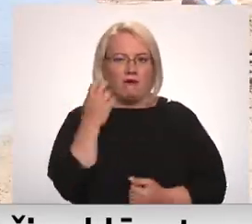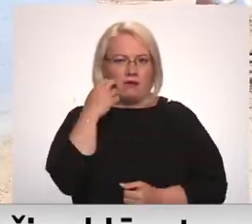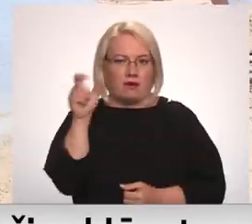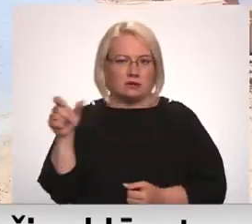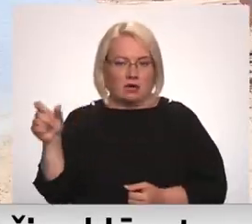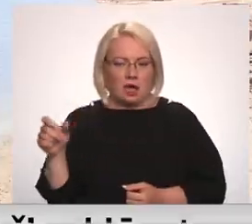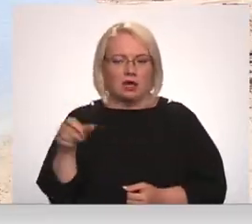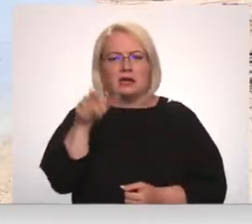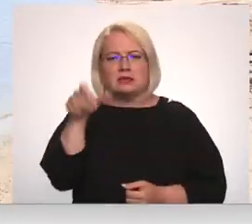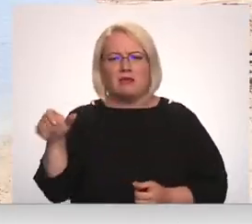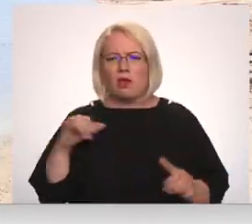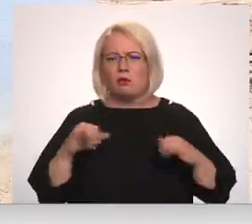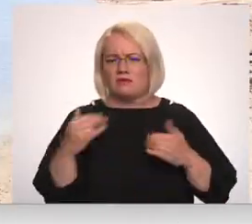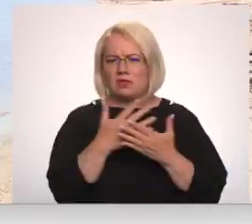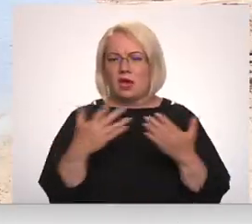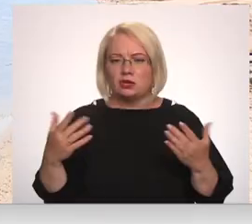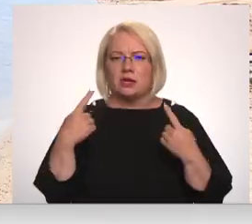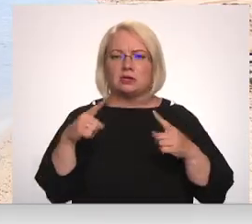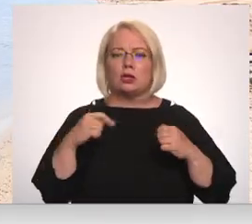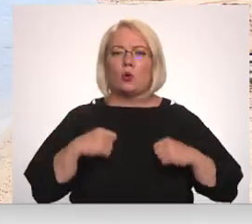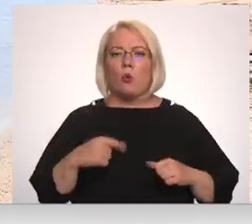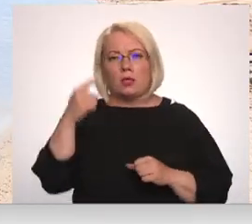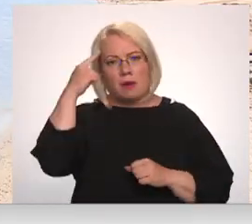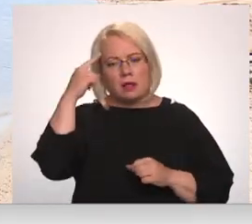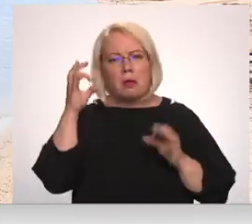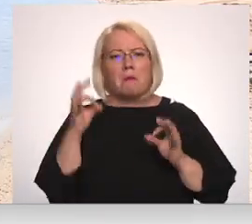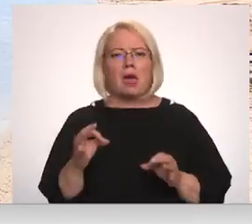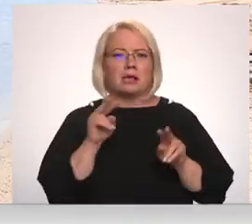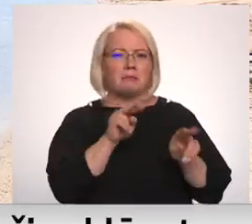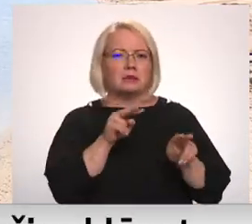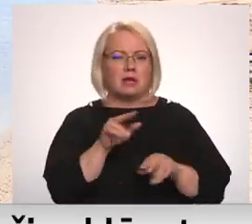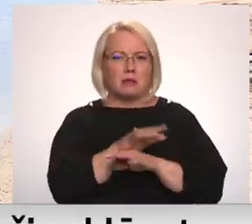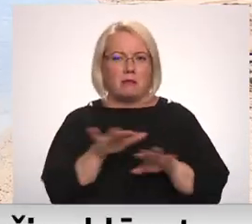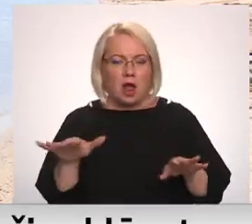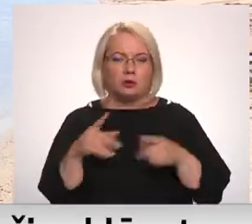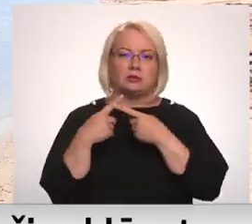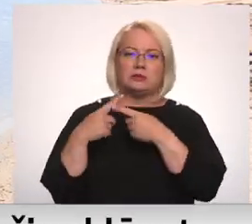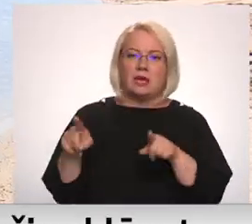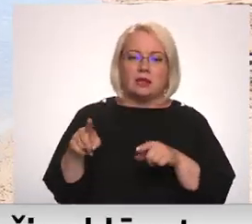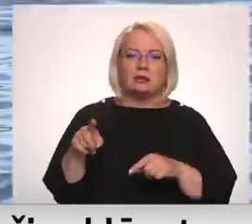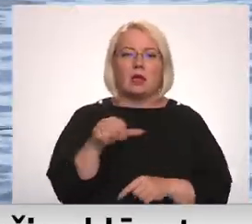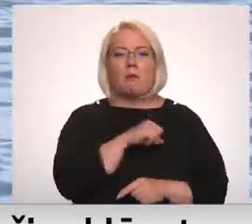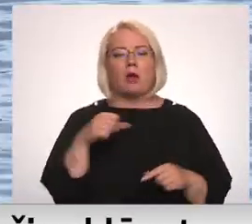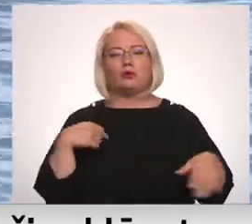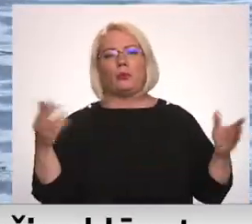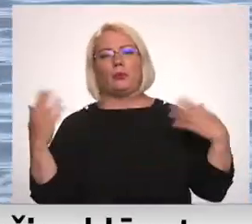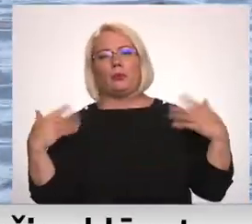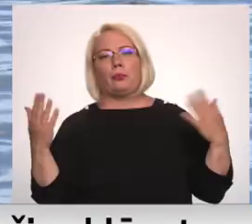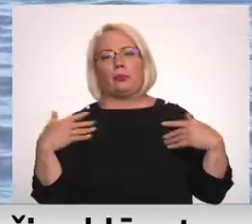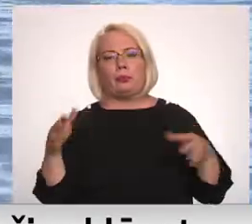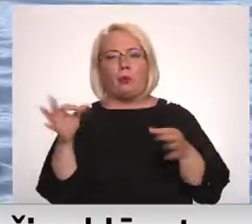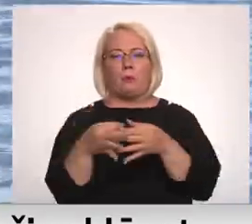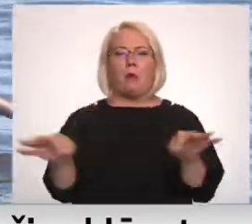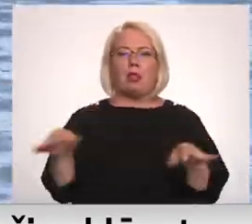uzdās ļoti dažādi. Ir tādi, kuri ļoti godprātīgi un pareizi pieskata bērnus. Ir tādi, kuri tā kā vairāk paši atpūšās un palaiž